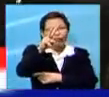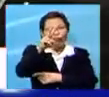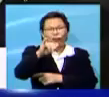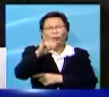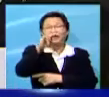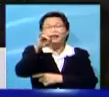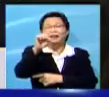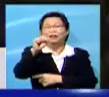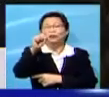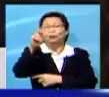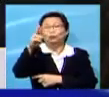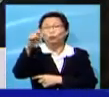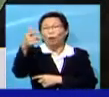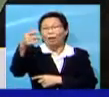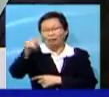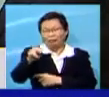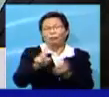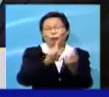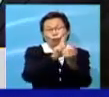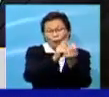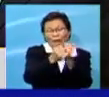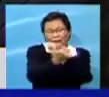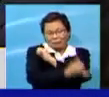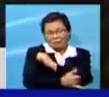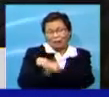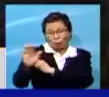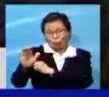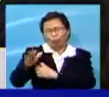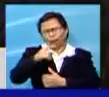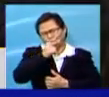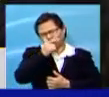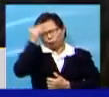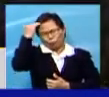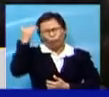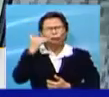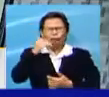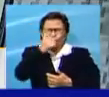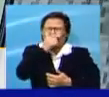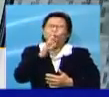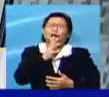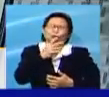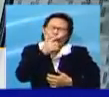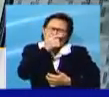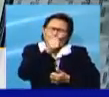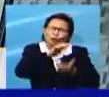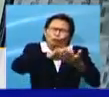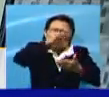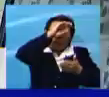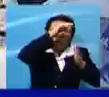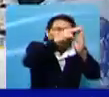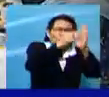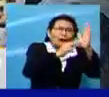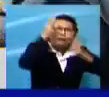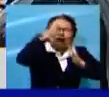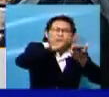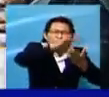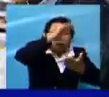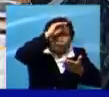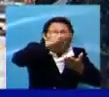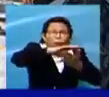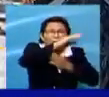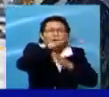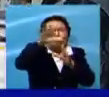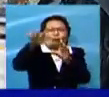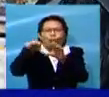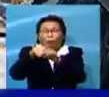Vigneswaran. Menerusi pertemuan itu, negara berkenaan melahirkan minat untuk mempelajari sistem perundangan di Malaysia, terutama membabitkan